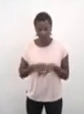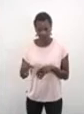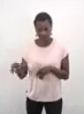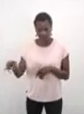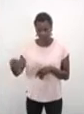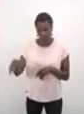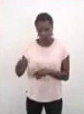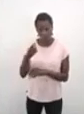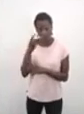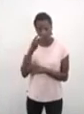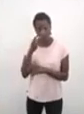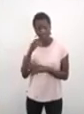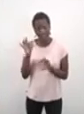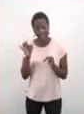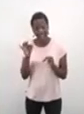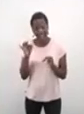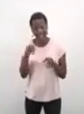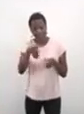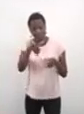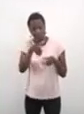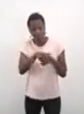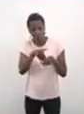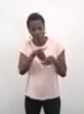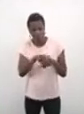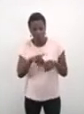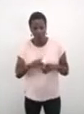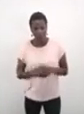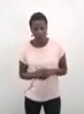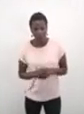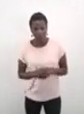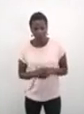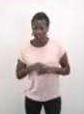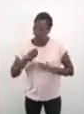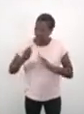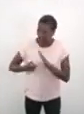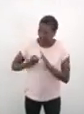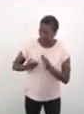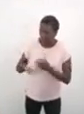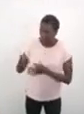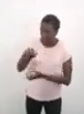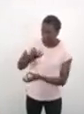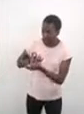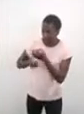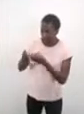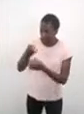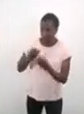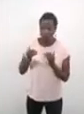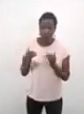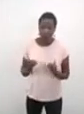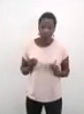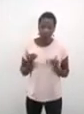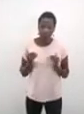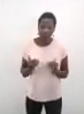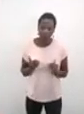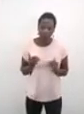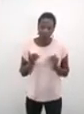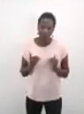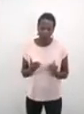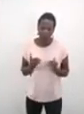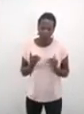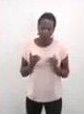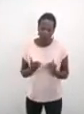avez profité de cela pour un tabouret, pour redire à nouveau ce que vous ne cessez de nous dire depuis le début et